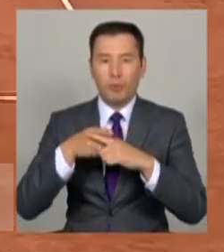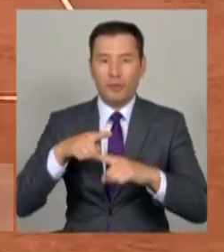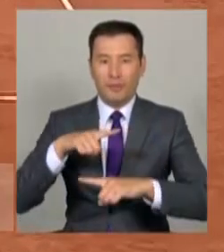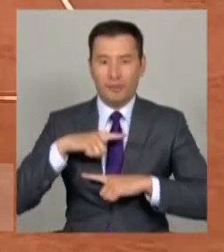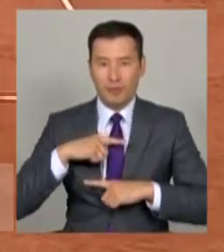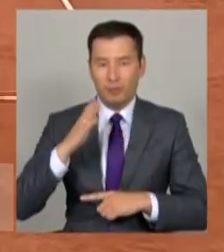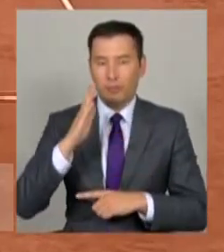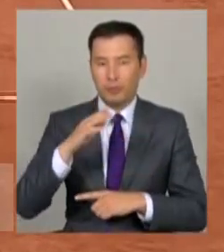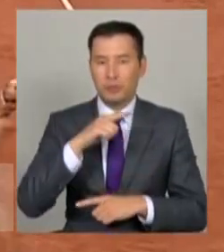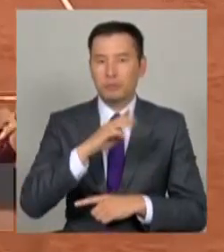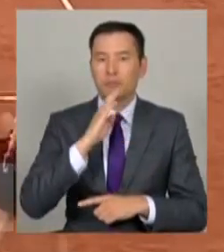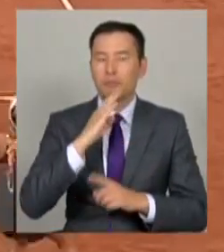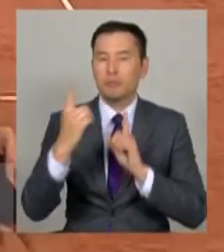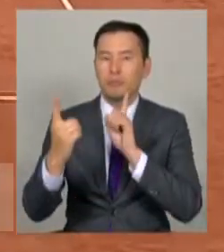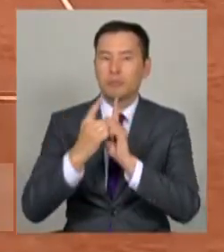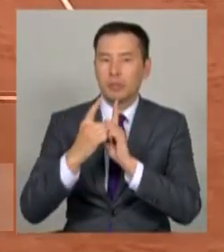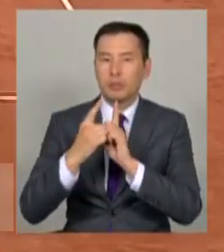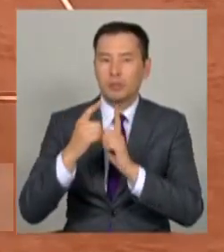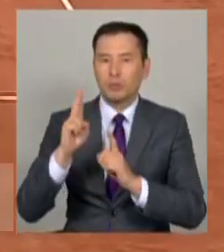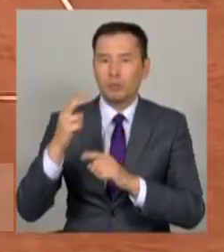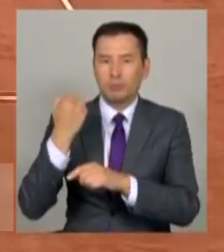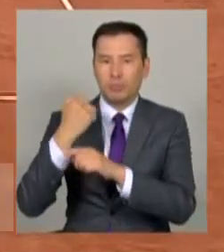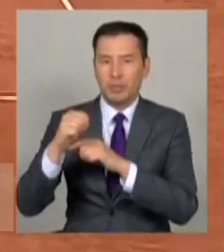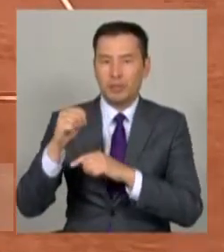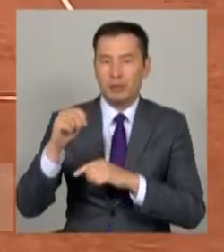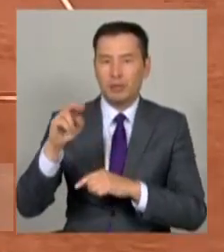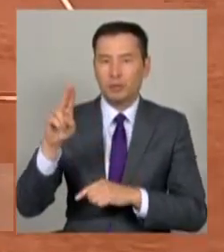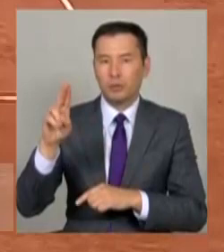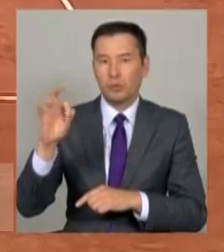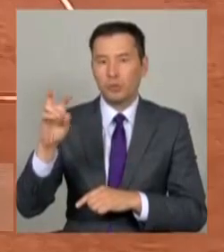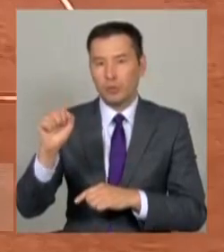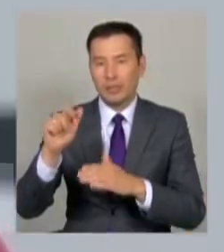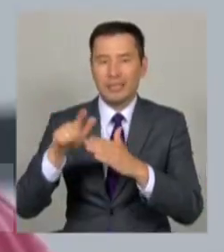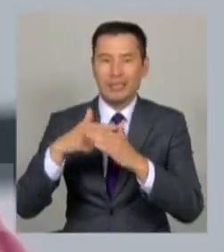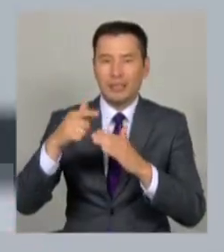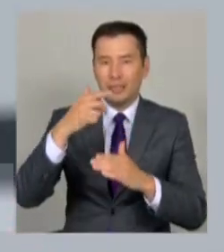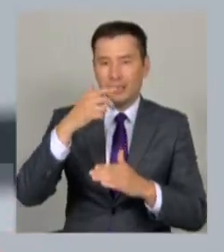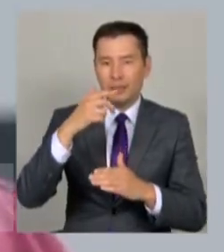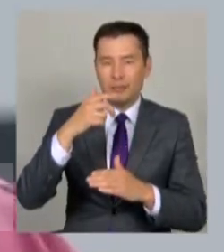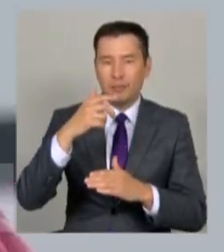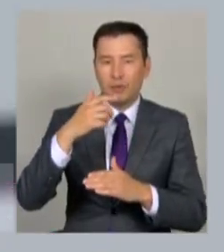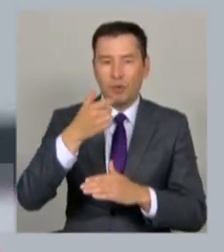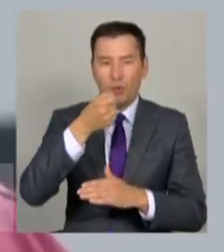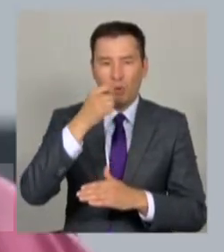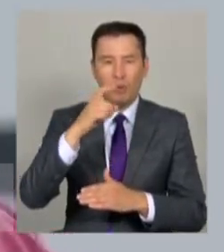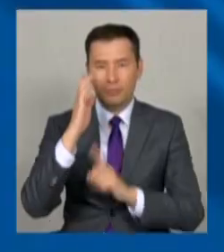стадию соревнований Елена сразится с победителем пары Иго Швёнтек из Польши и Донной Векич из Хорватии.